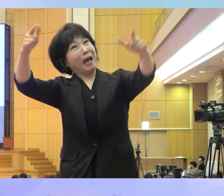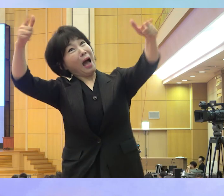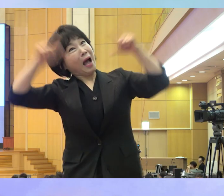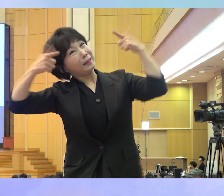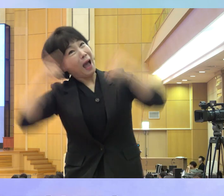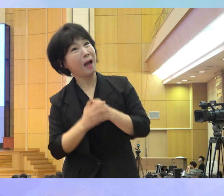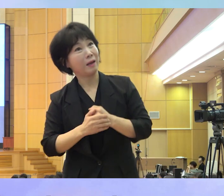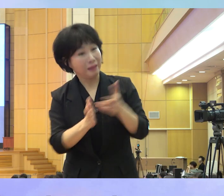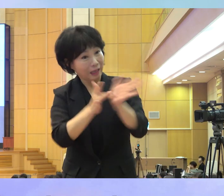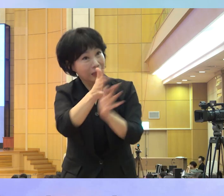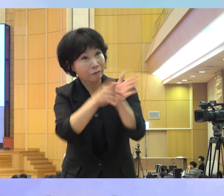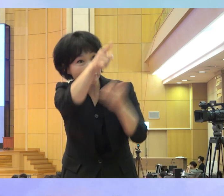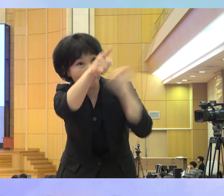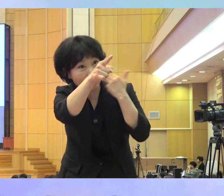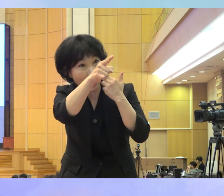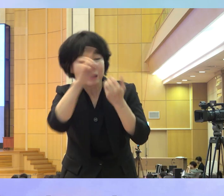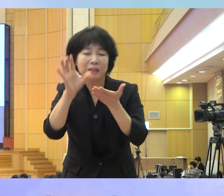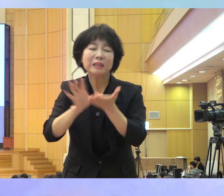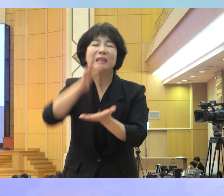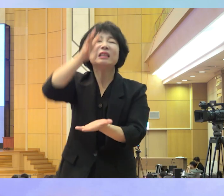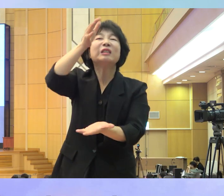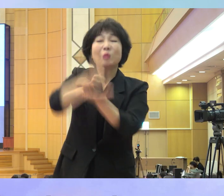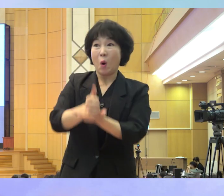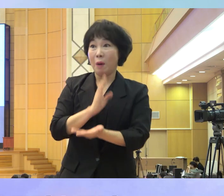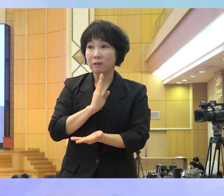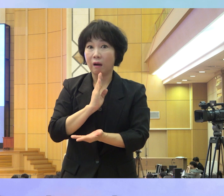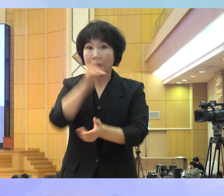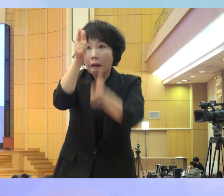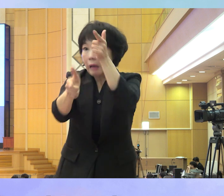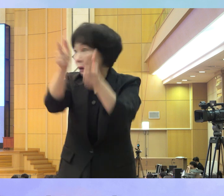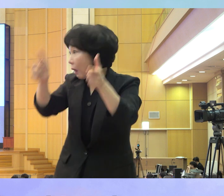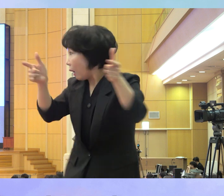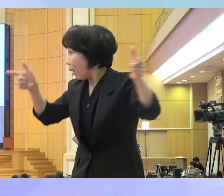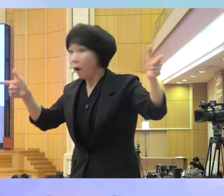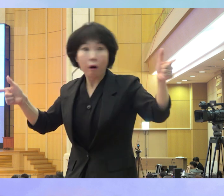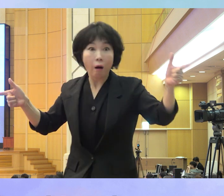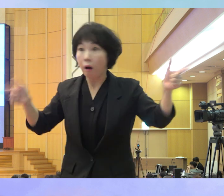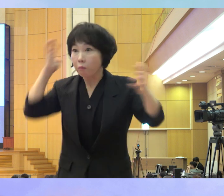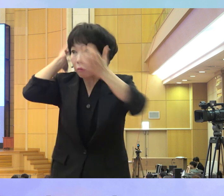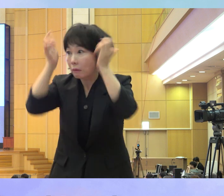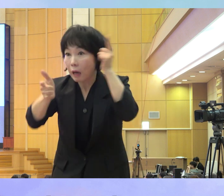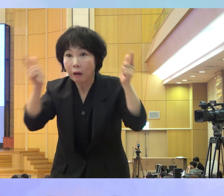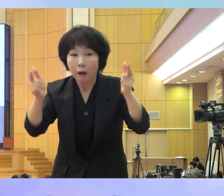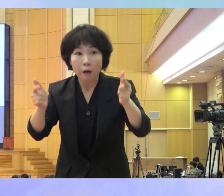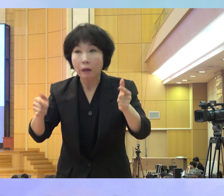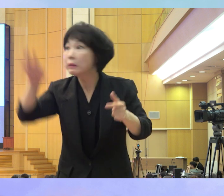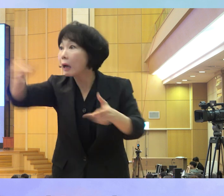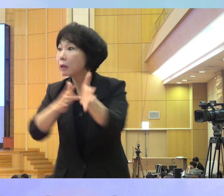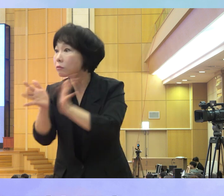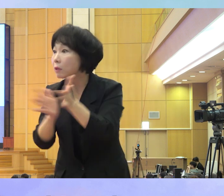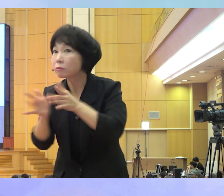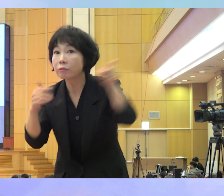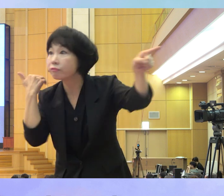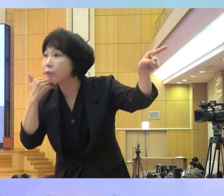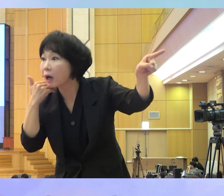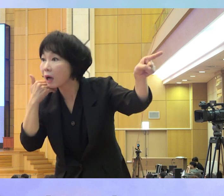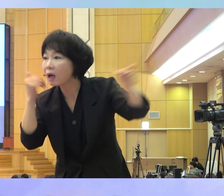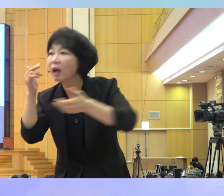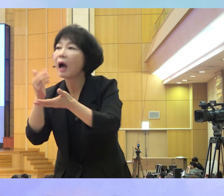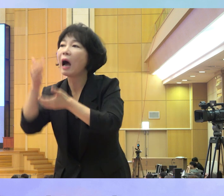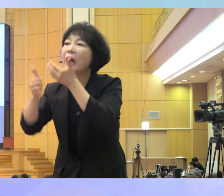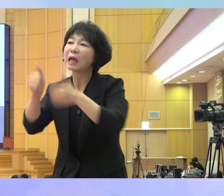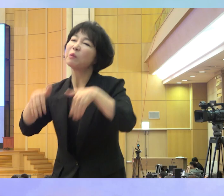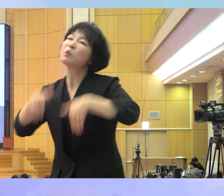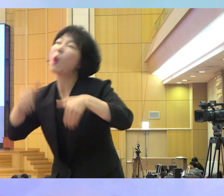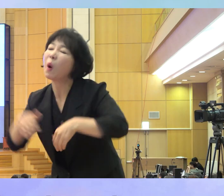말씀 듣는 사람들 중에서 다 똑같은 것이 아니고 어떤 사람은 예수님을 그냥 선지자라